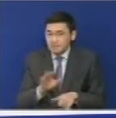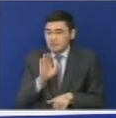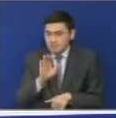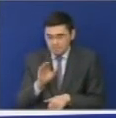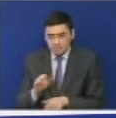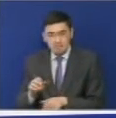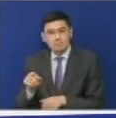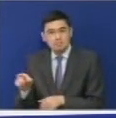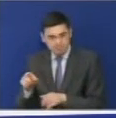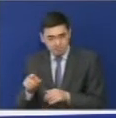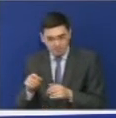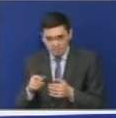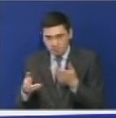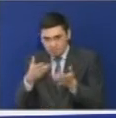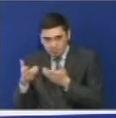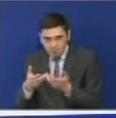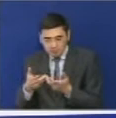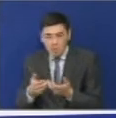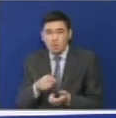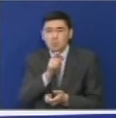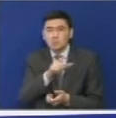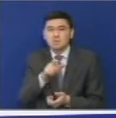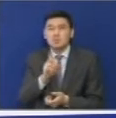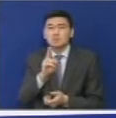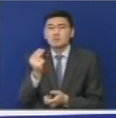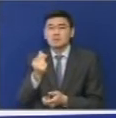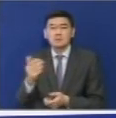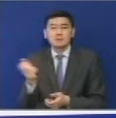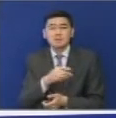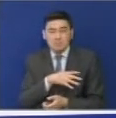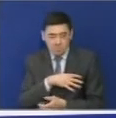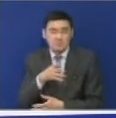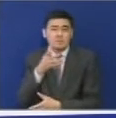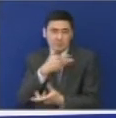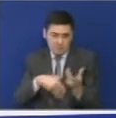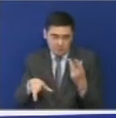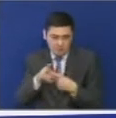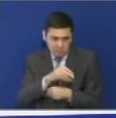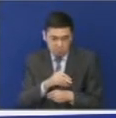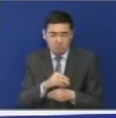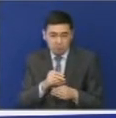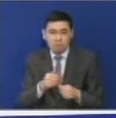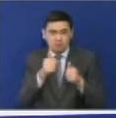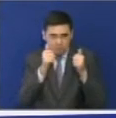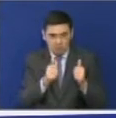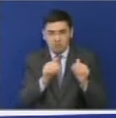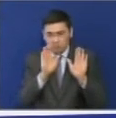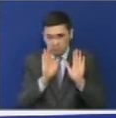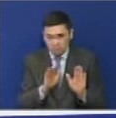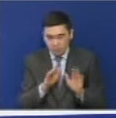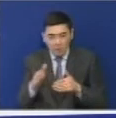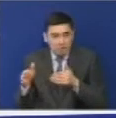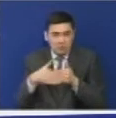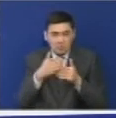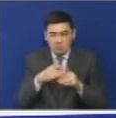қарап шықтық, осыған байланысты бірде бір адам 42500 теңге алған үшін тіпті жіберген қателік үшін қылмыстық жазаға